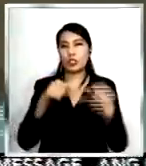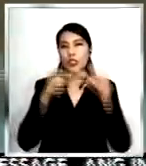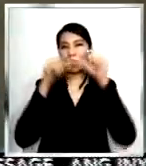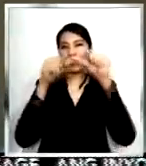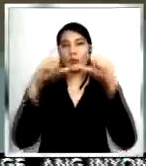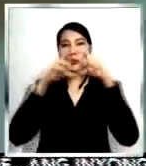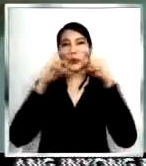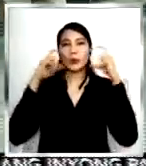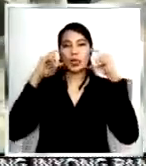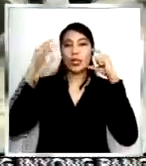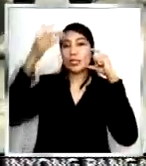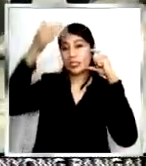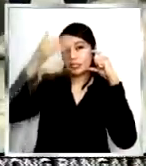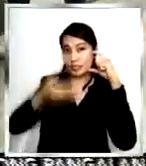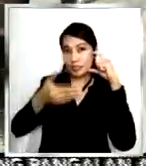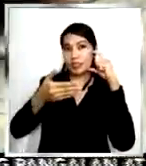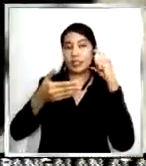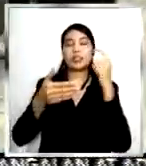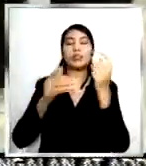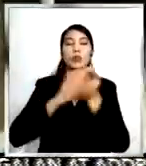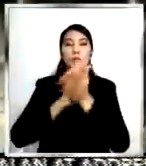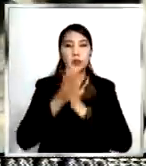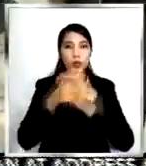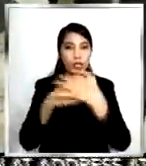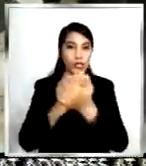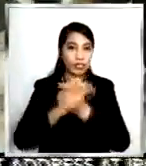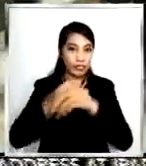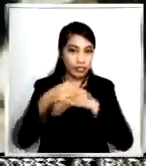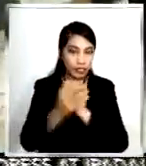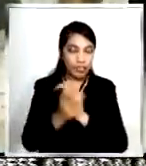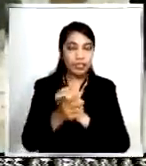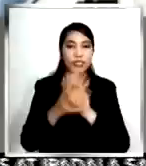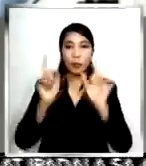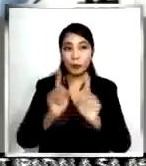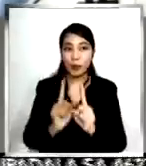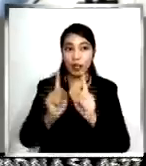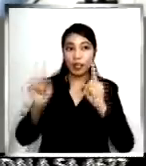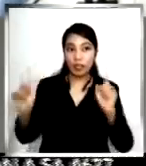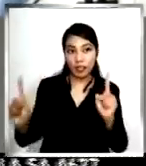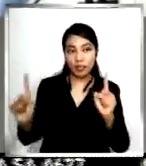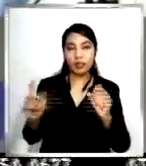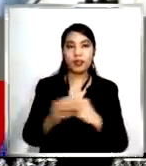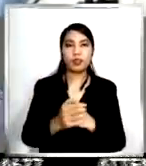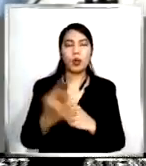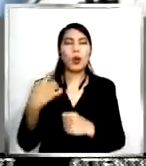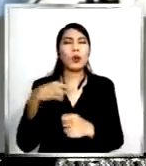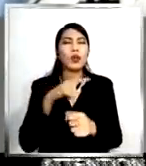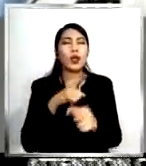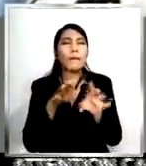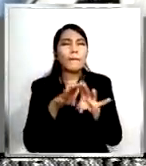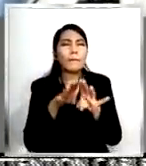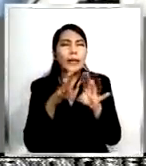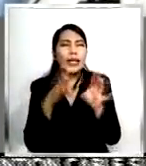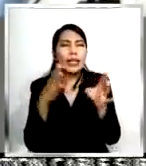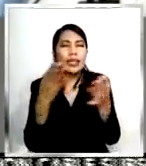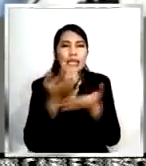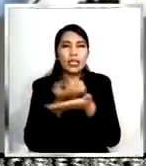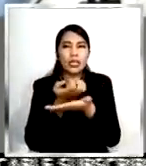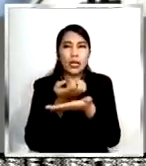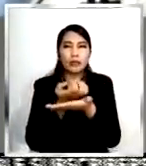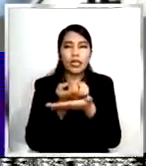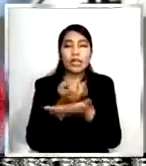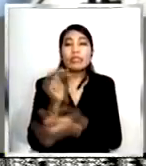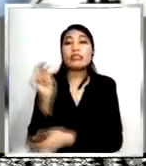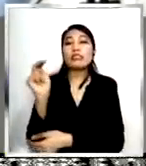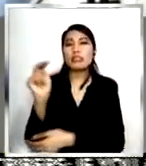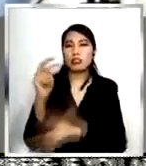ang paghuhugas ng kamay at physical distancing. As we reopen the economy, itong behavior na to will be needed hanggang next